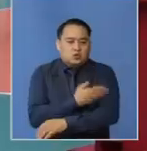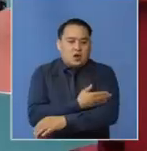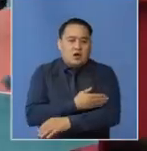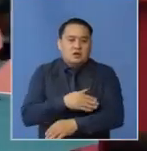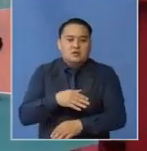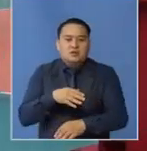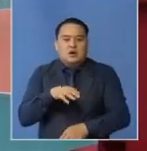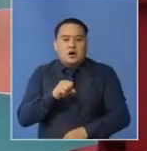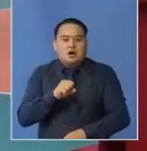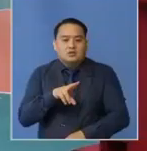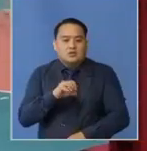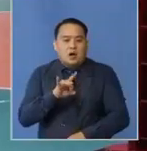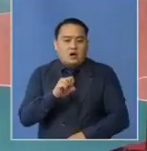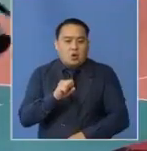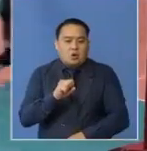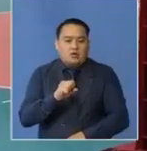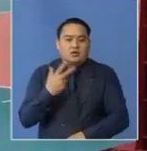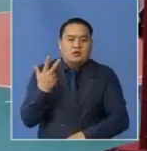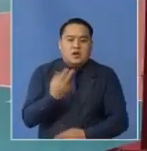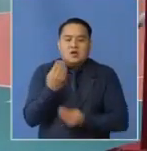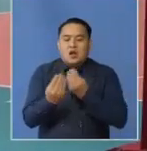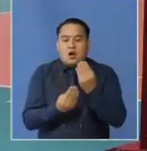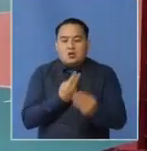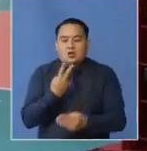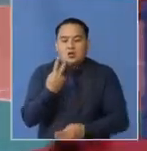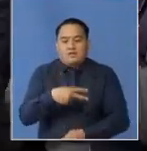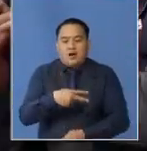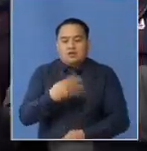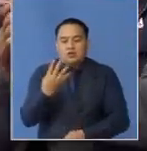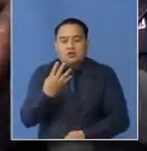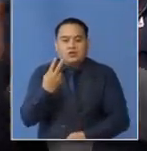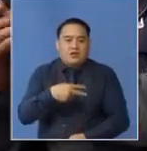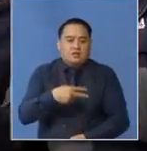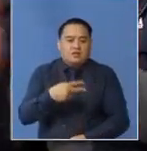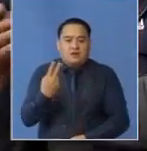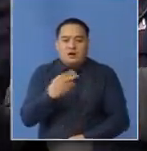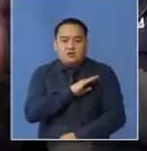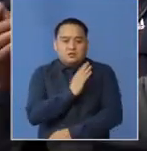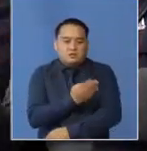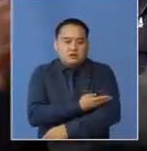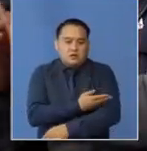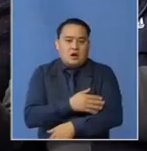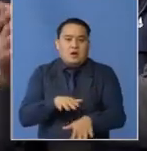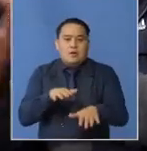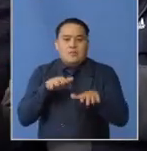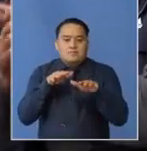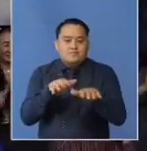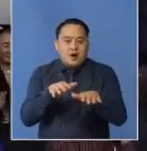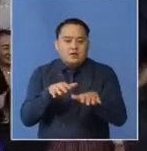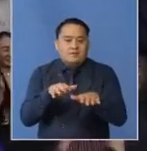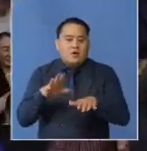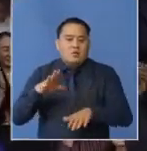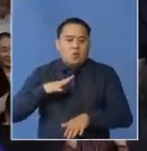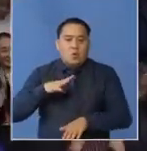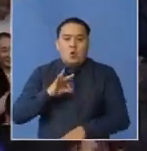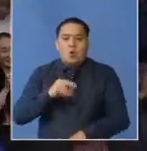от Сары Лозу. И вот. К концу третьего сета счет 24-22. Сильнейшая подача от капитана команды Ольги